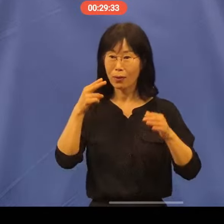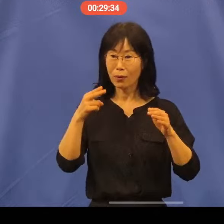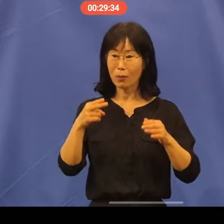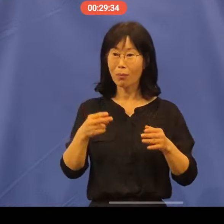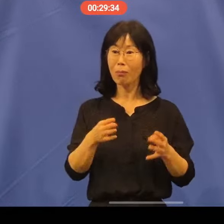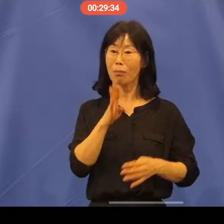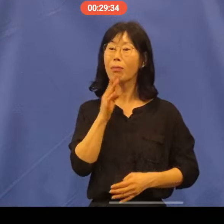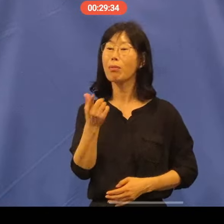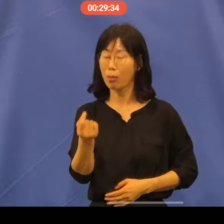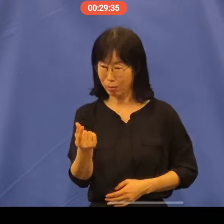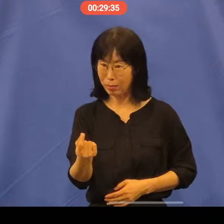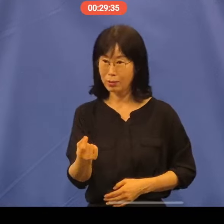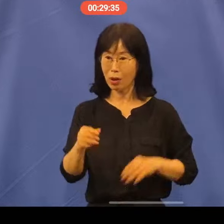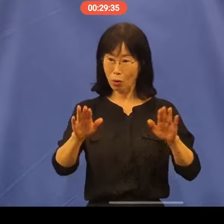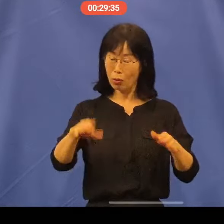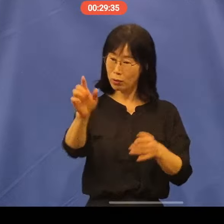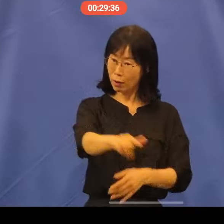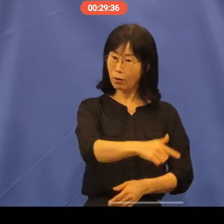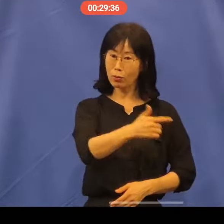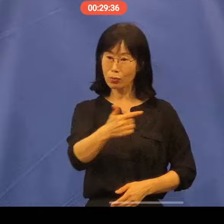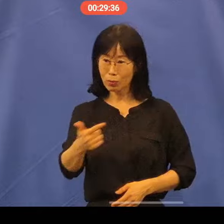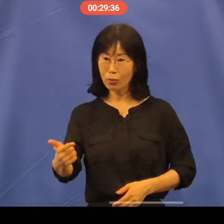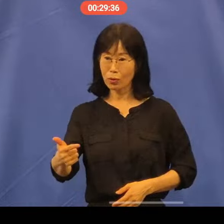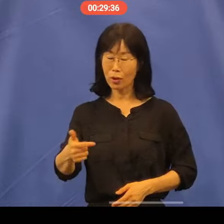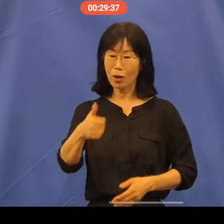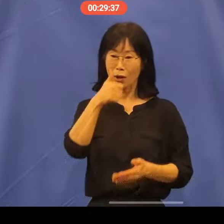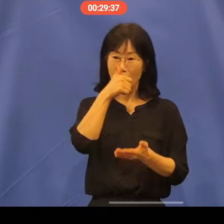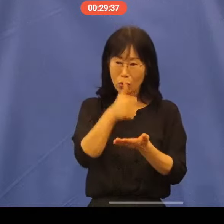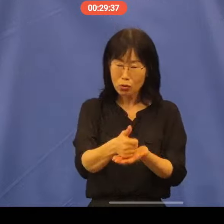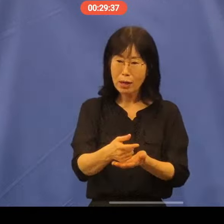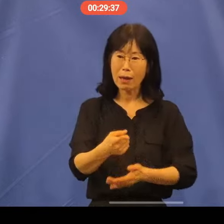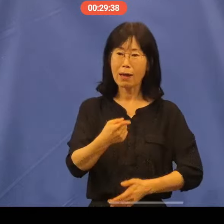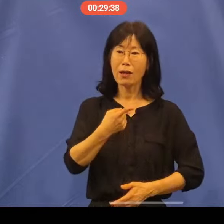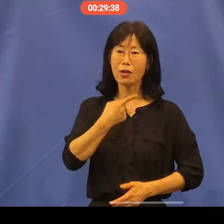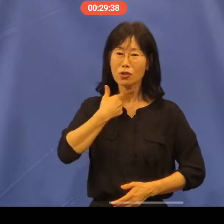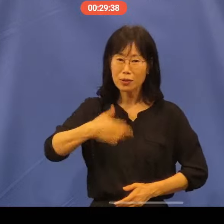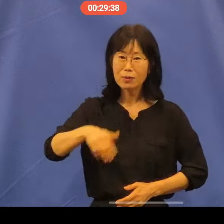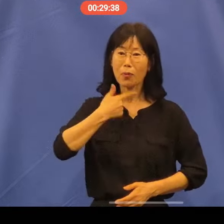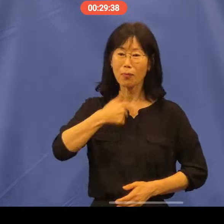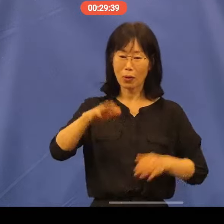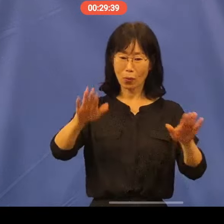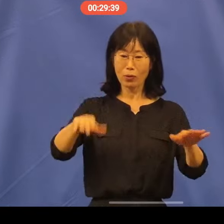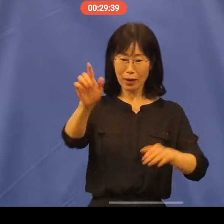여러분, 오늘도 어때요? 하루 종일 죄 한 번도 안 지었다, 이런 손 들어보세요.